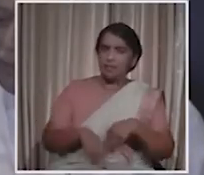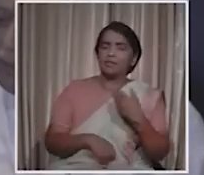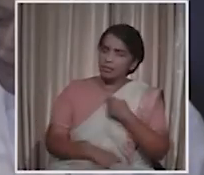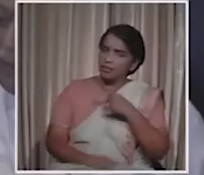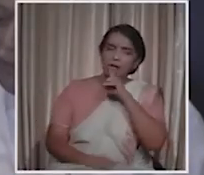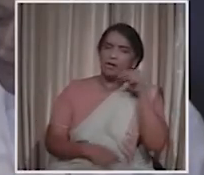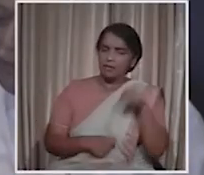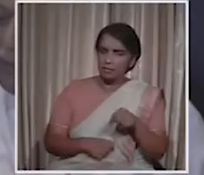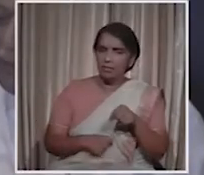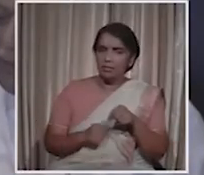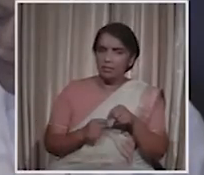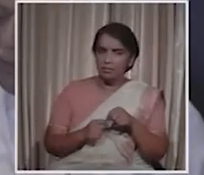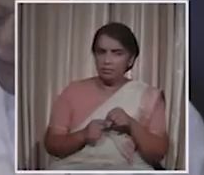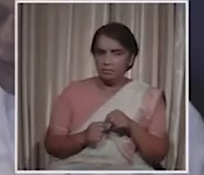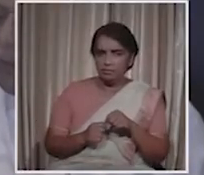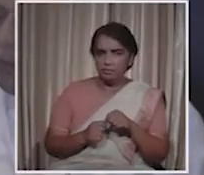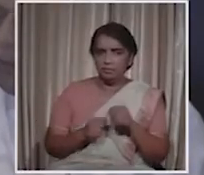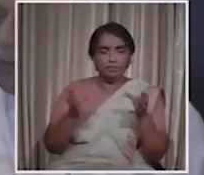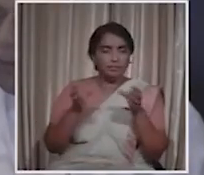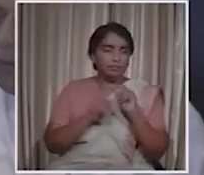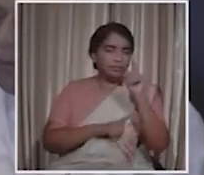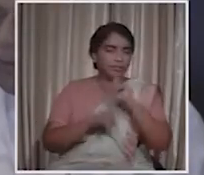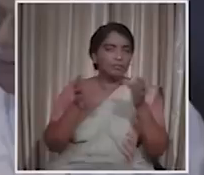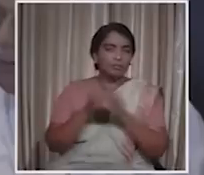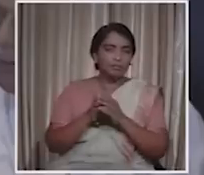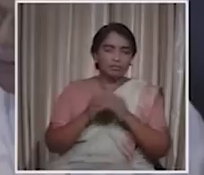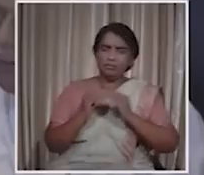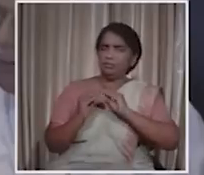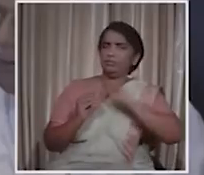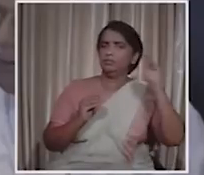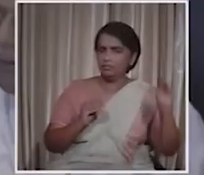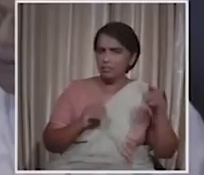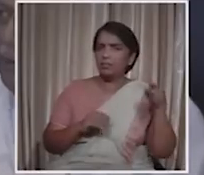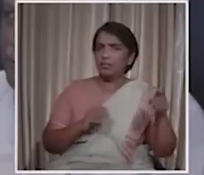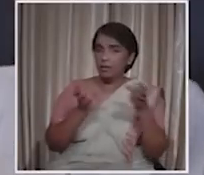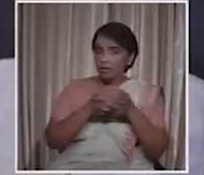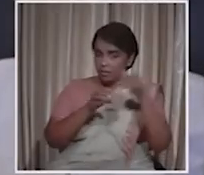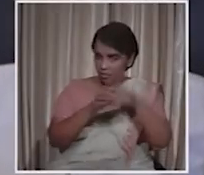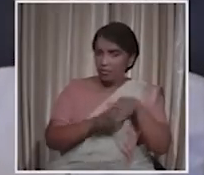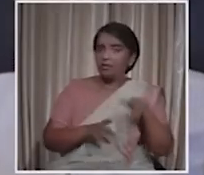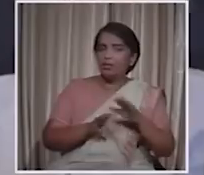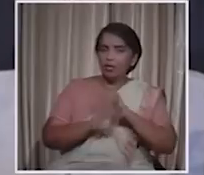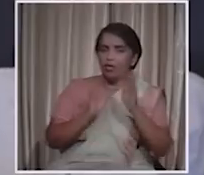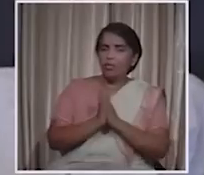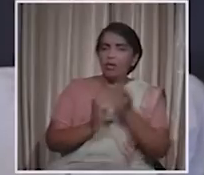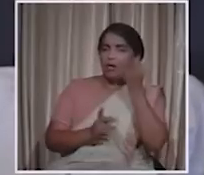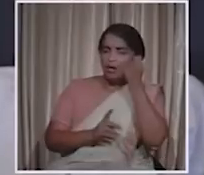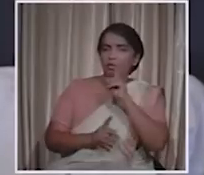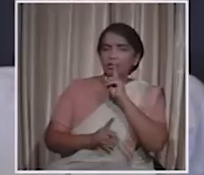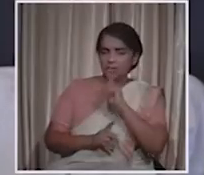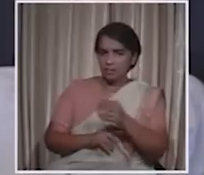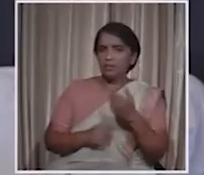අද පස්සේ පාර්ලිමේන්තුව කල් දානවා. ඒත් එතුමන්ලා ඉන්න නිසා මේ ඔක්කොම ඉදිරිපත් කරන්න මම